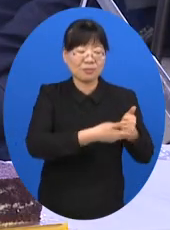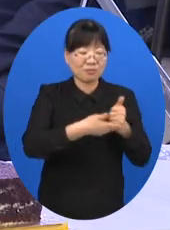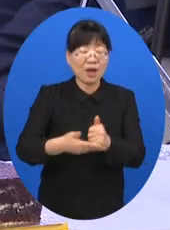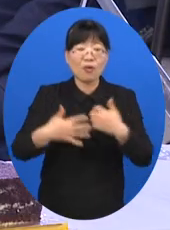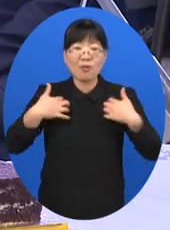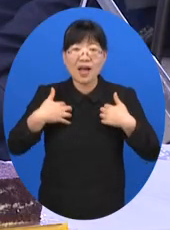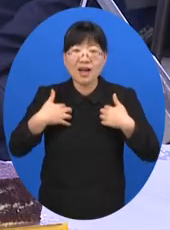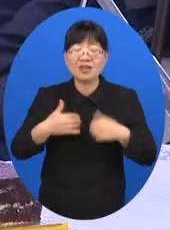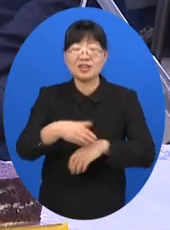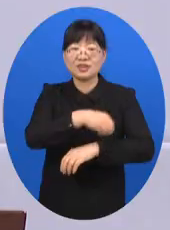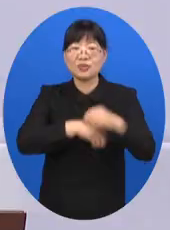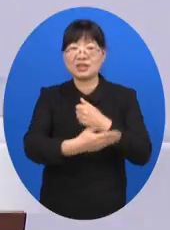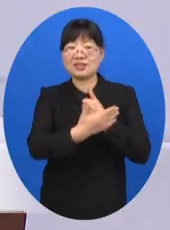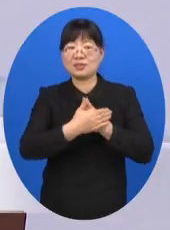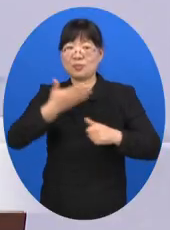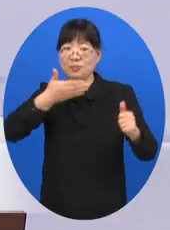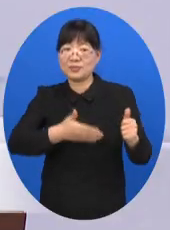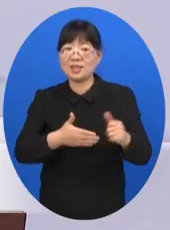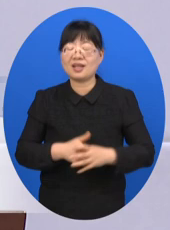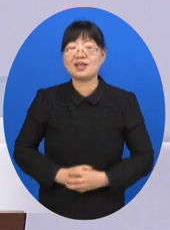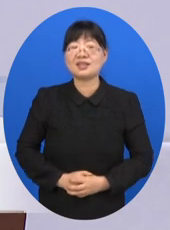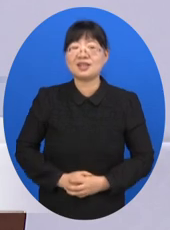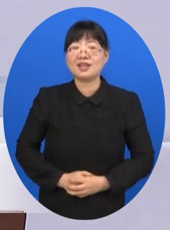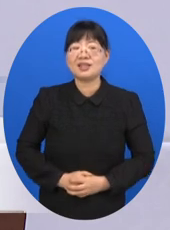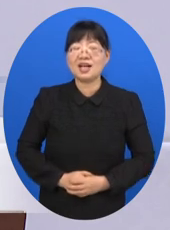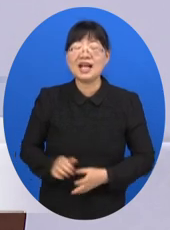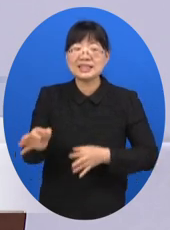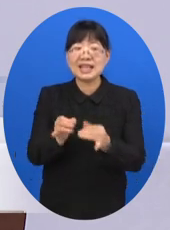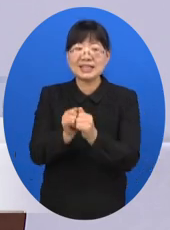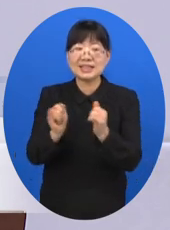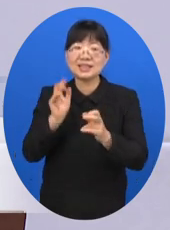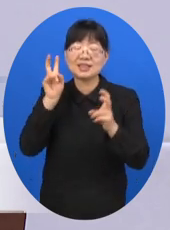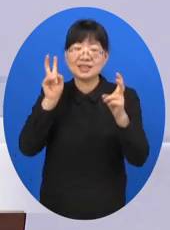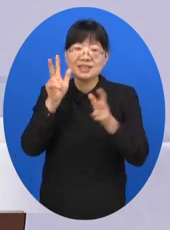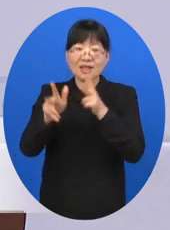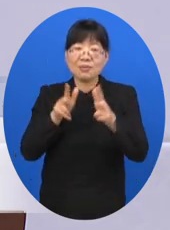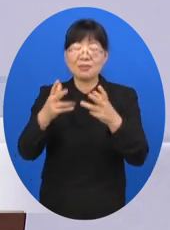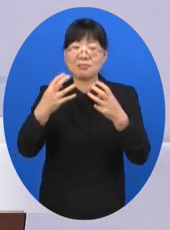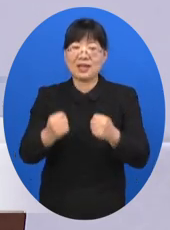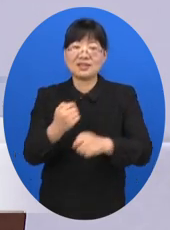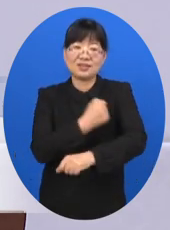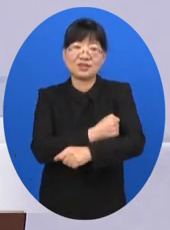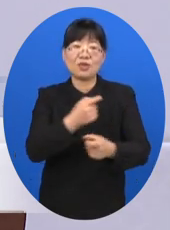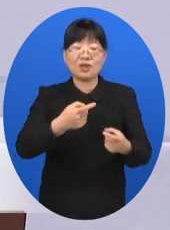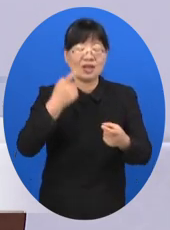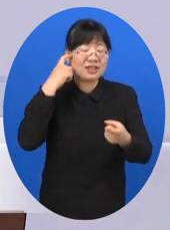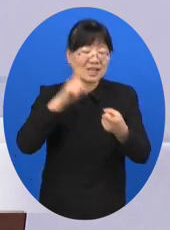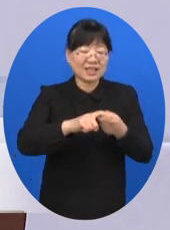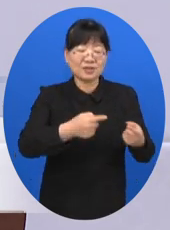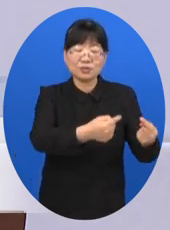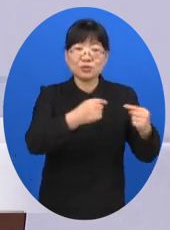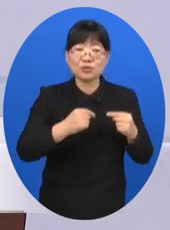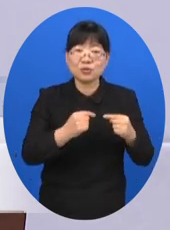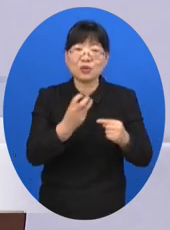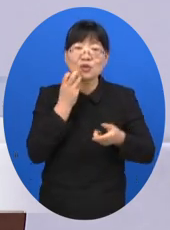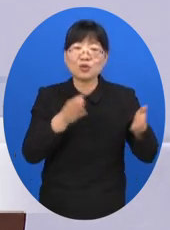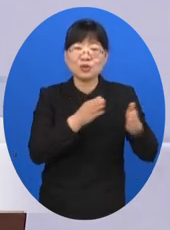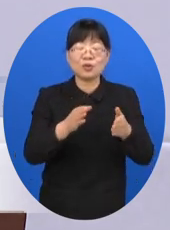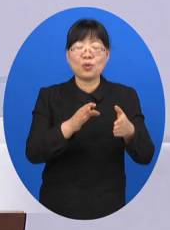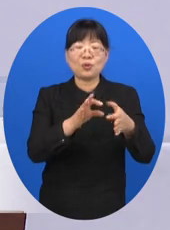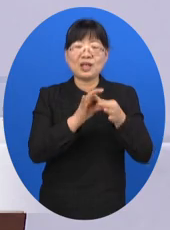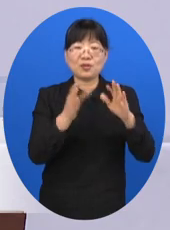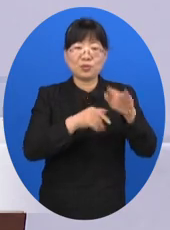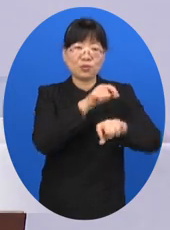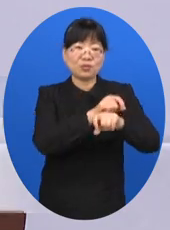지원을 부탁했습니다. 상인 사업에 많은 회원들의 관심과 김동연 지사님을 비롯한 기관장님들의